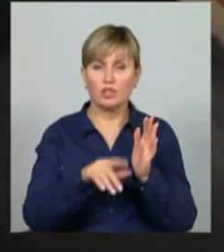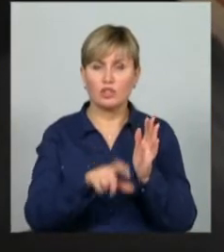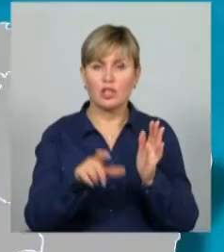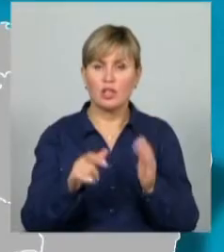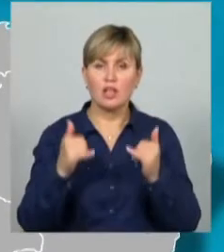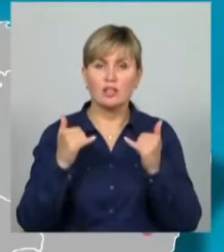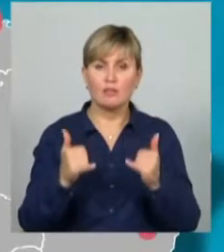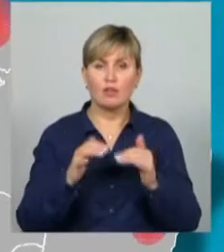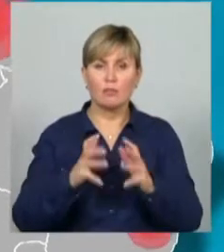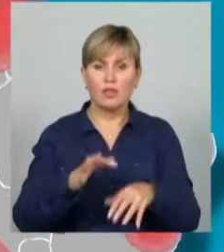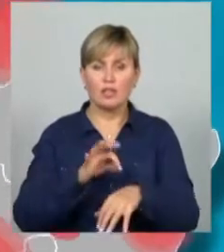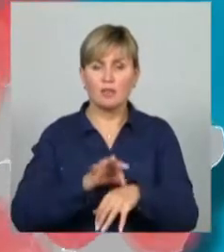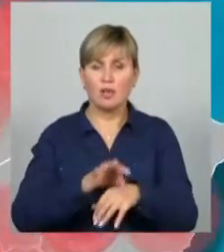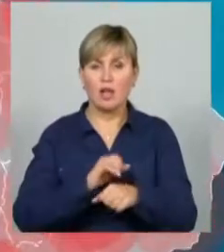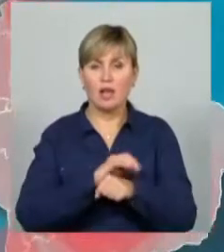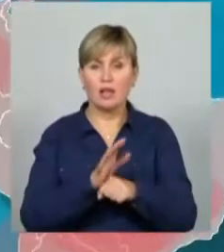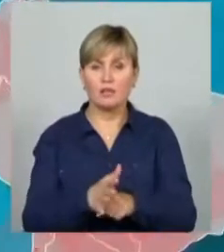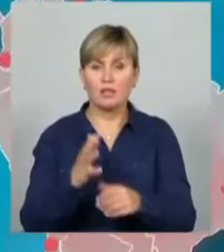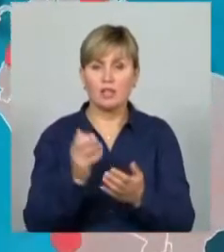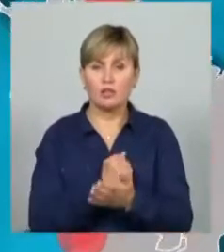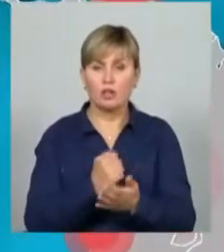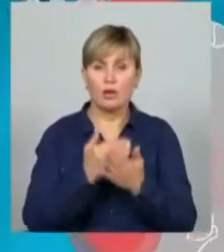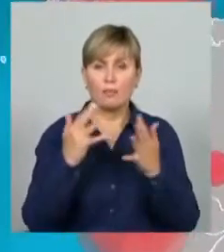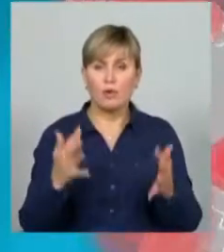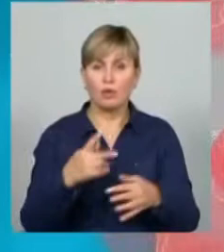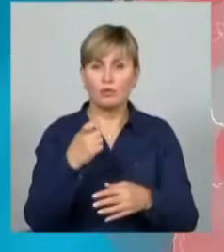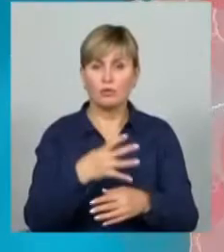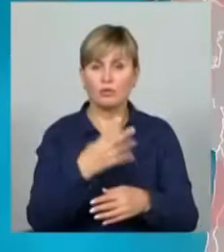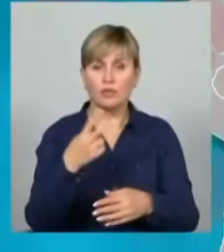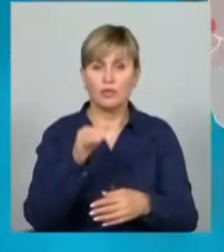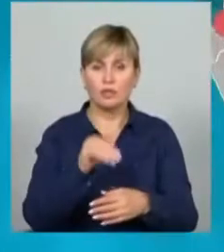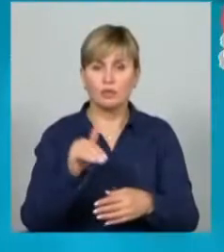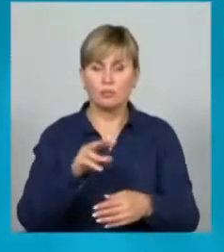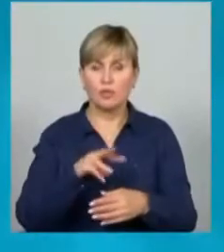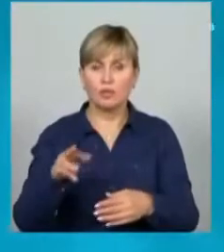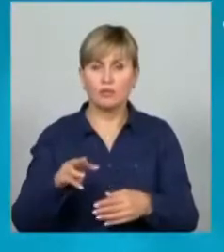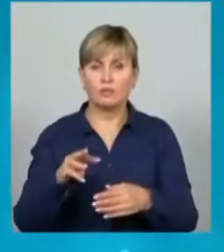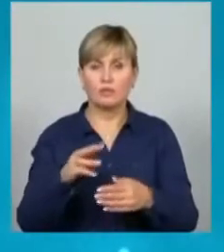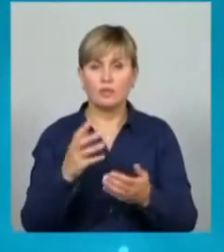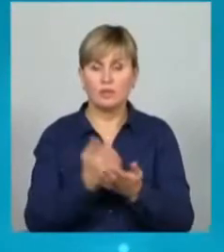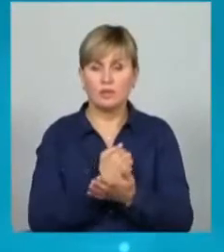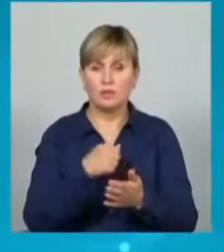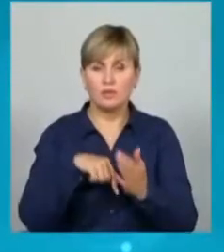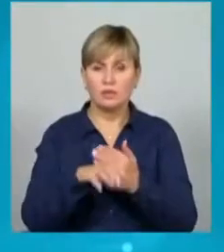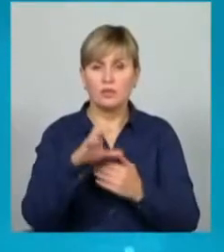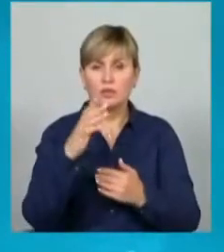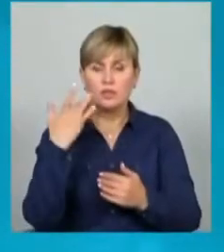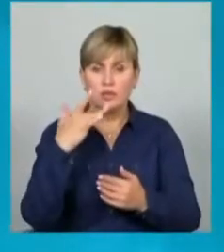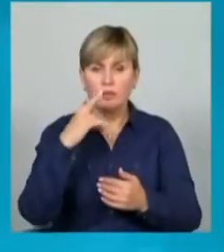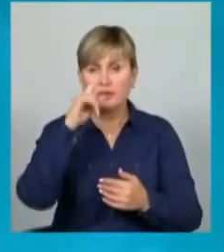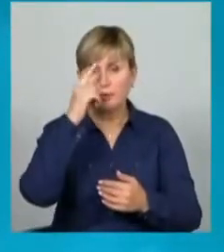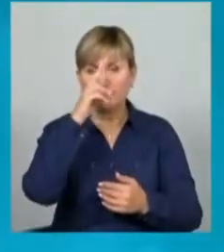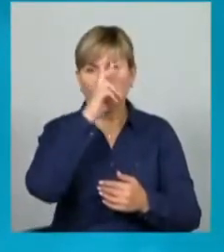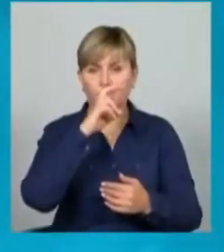сегодня в мире число заболевших коронавирусом достигло более 142 миллионов. В лидерах антирейтинга США, Индия,